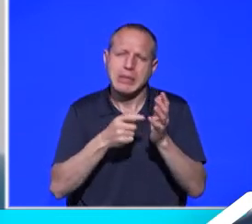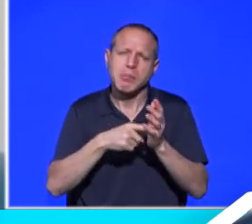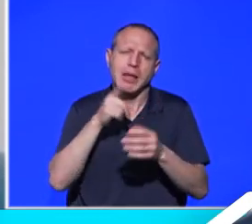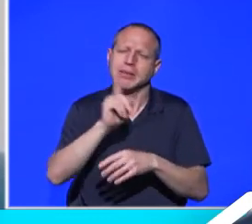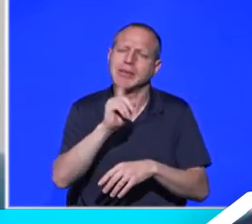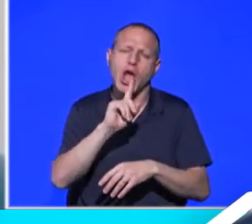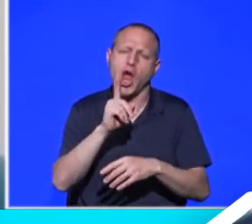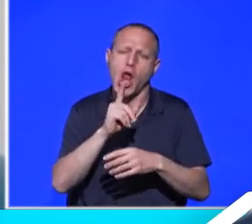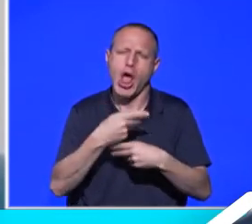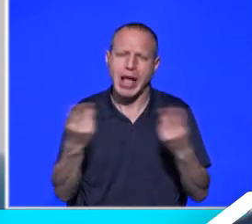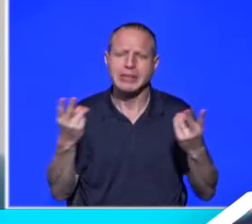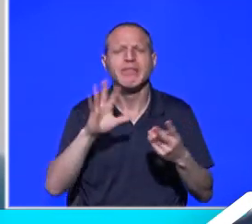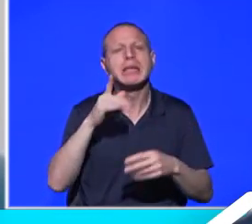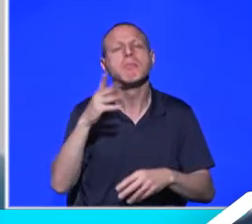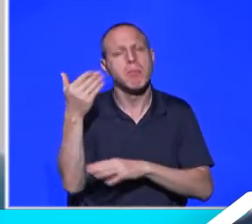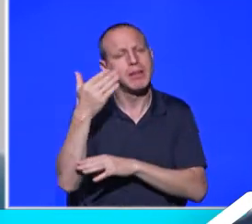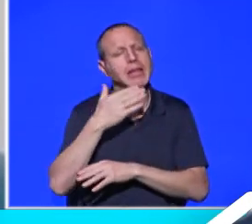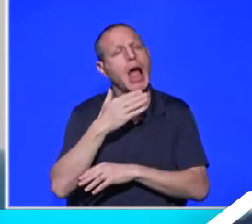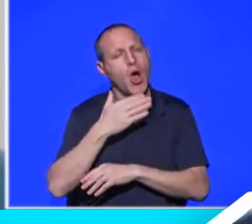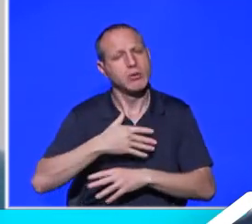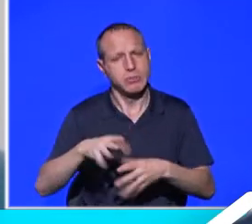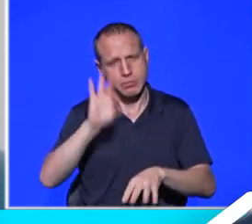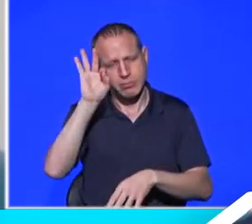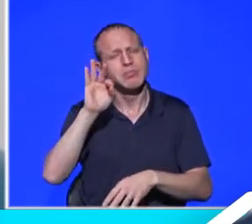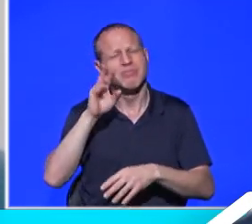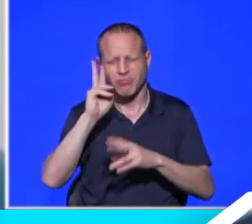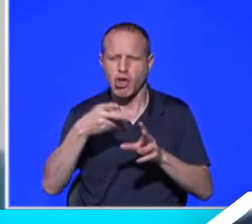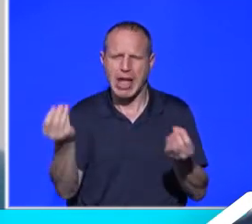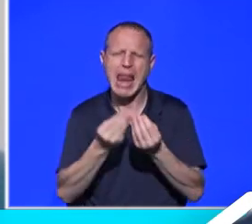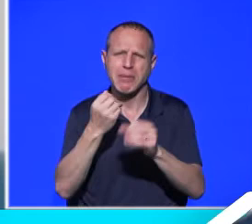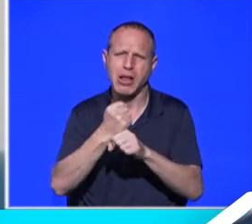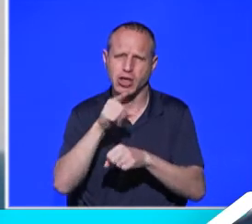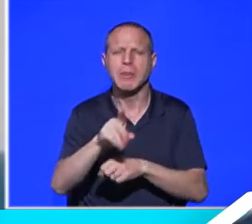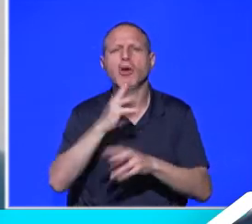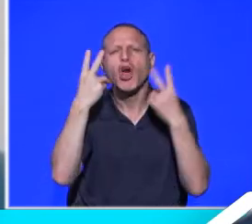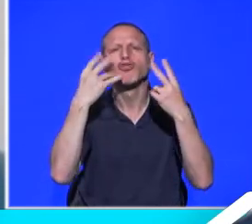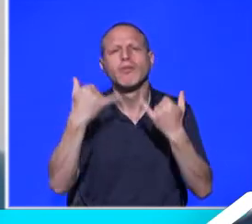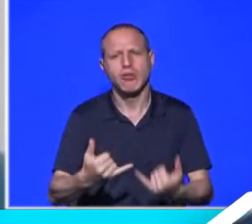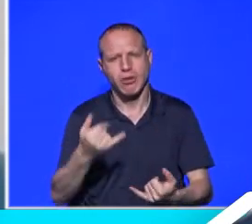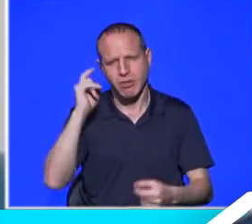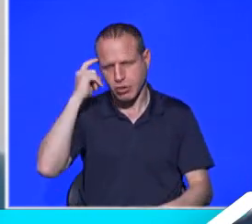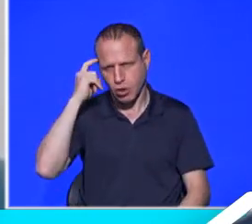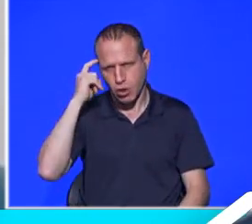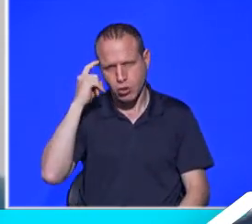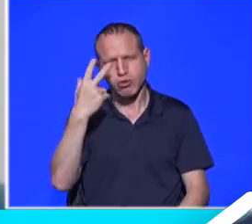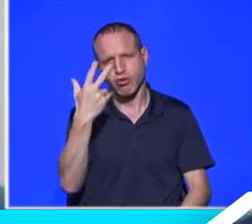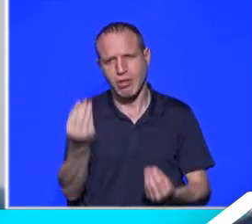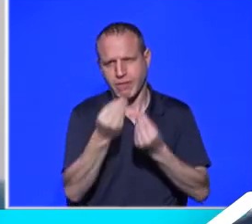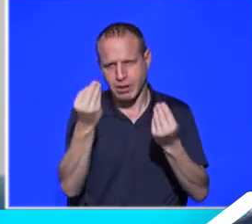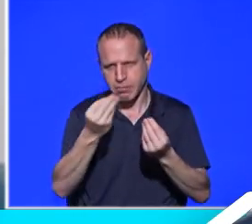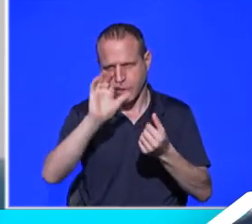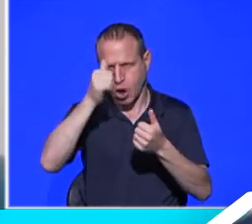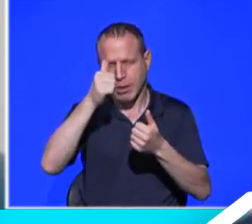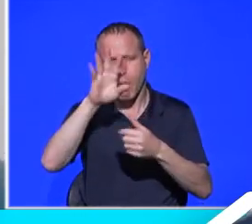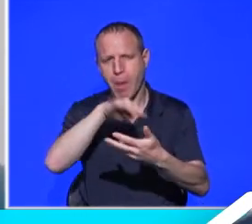רוצה לחשוף, אין לי שמץ של ספק שיש לה את כל הכלים לעשות את זה. כן. מה שחשוב עכשיו, זה לדאוג, לדעתי, לשלושה דברים. קודם כל,